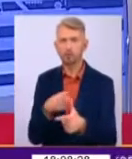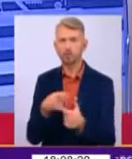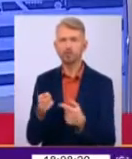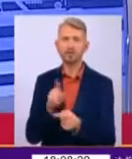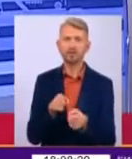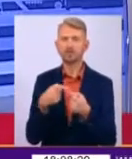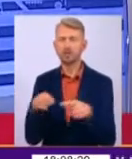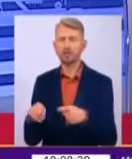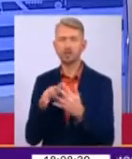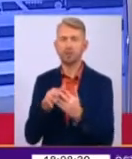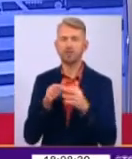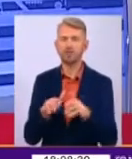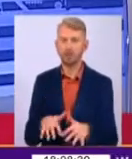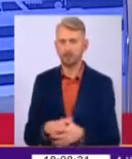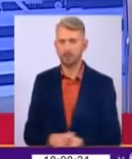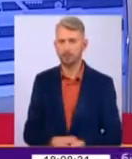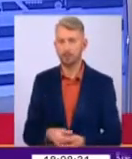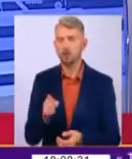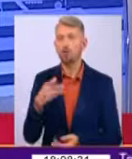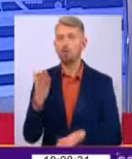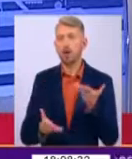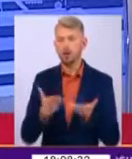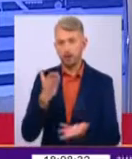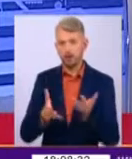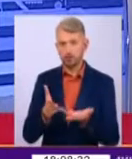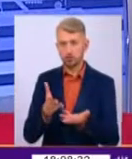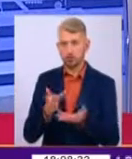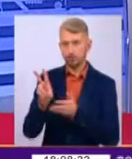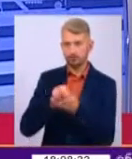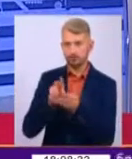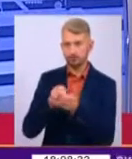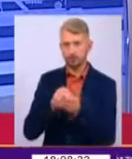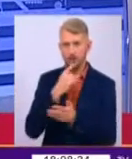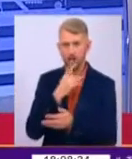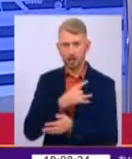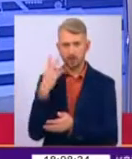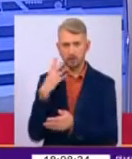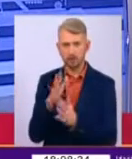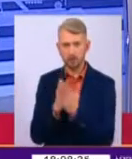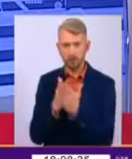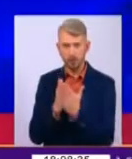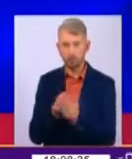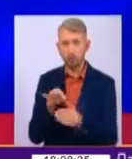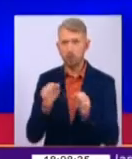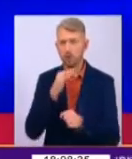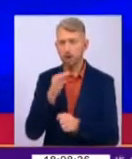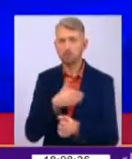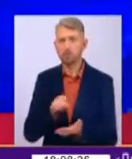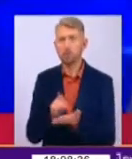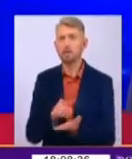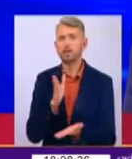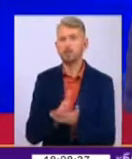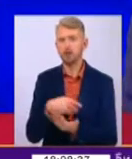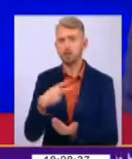чи інші бойові дії. Тому, якщо йти за аналогом тих радянських букварів, то можна сказати, ми повинні мати